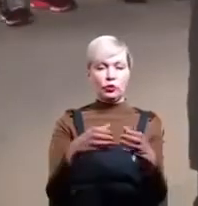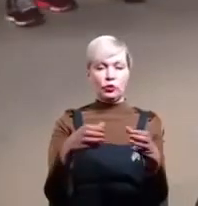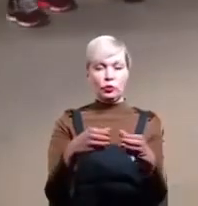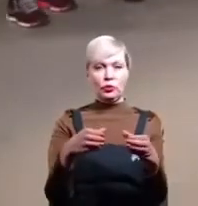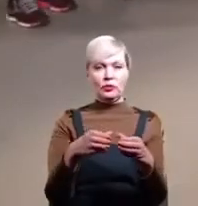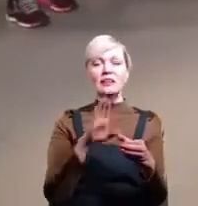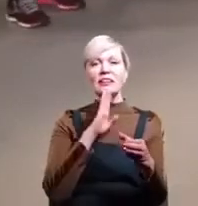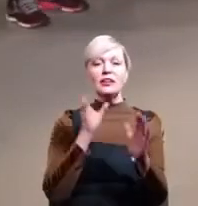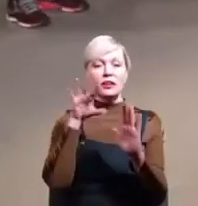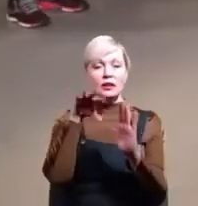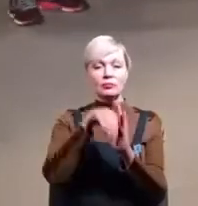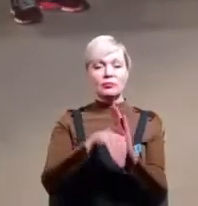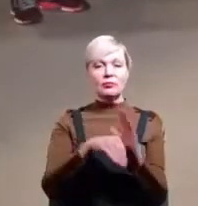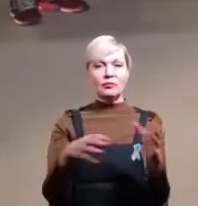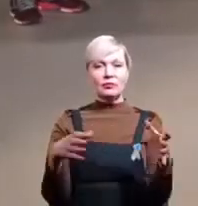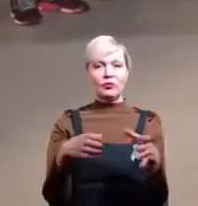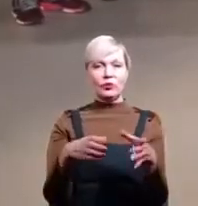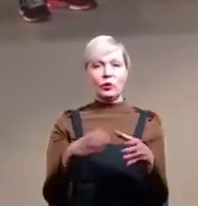Девочки забегают в круг.